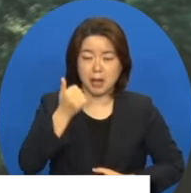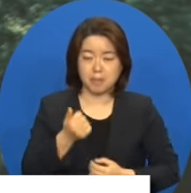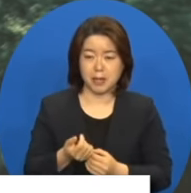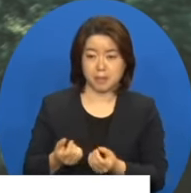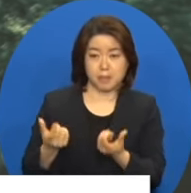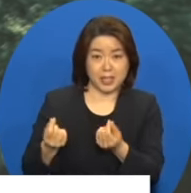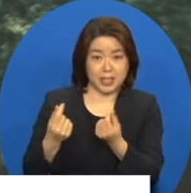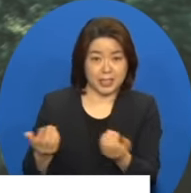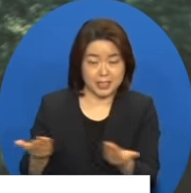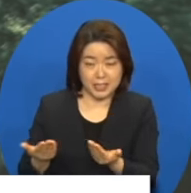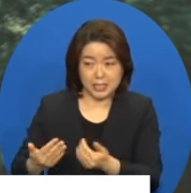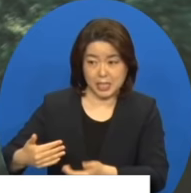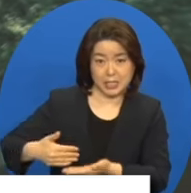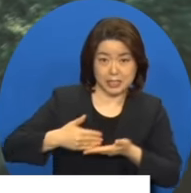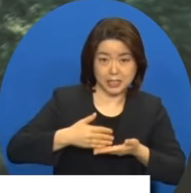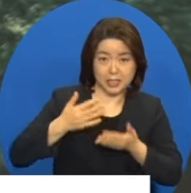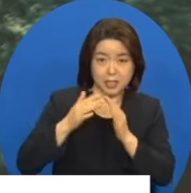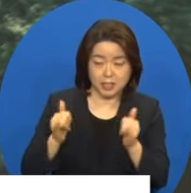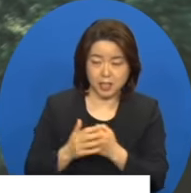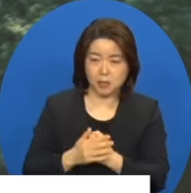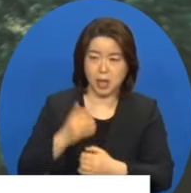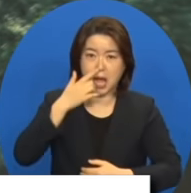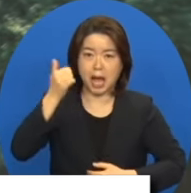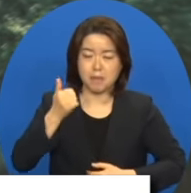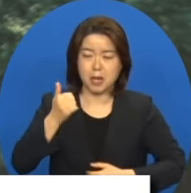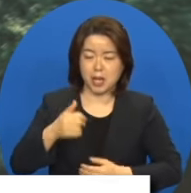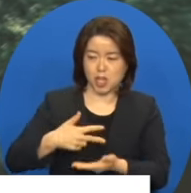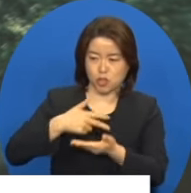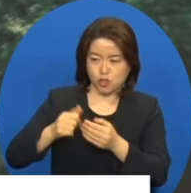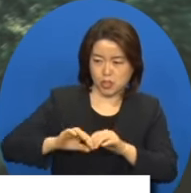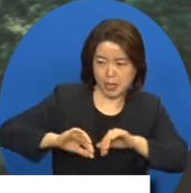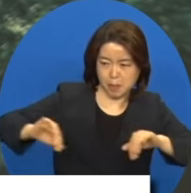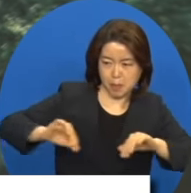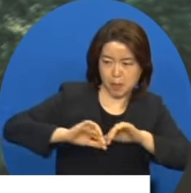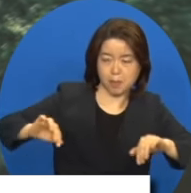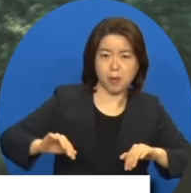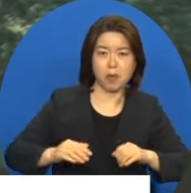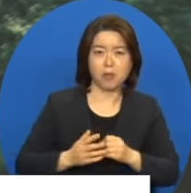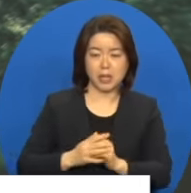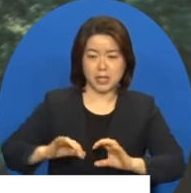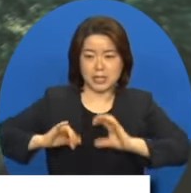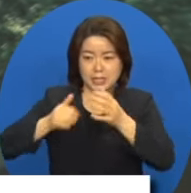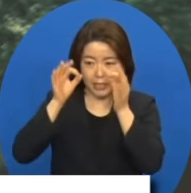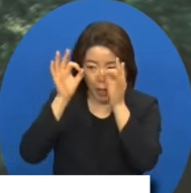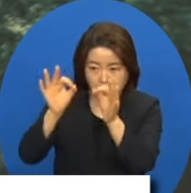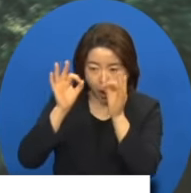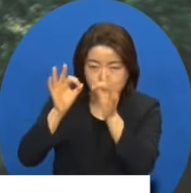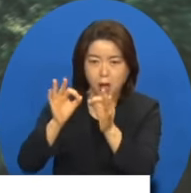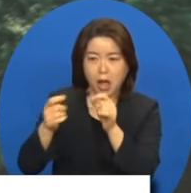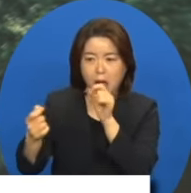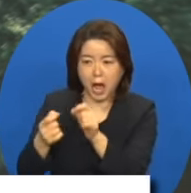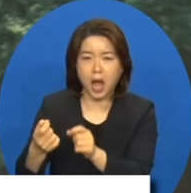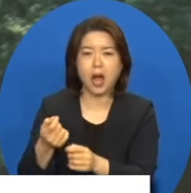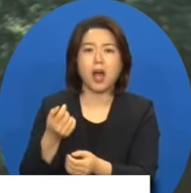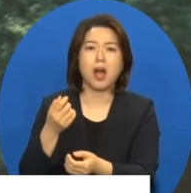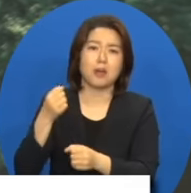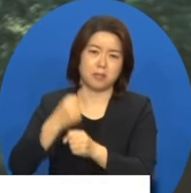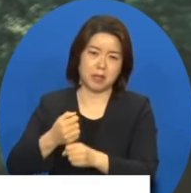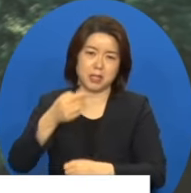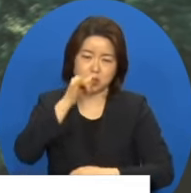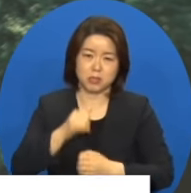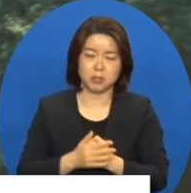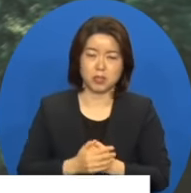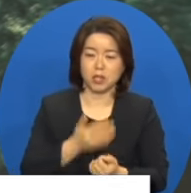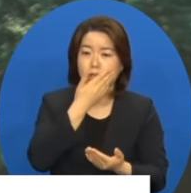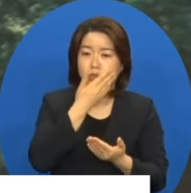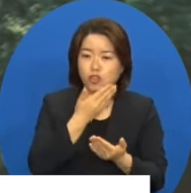동업을 제안했던 사람은 아빠를 자꾸 주님과 멀어지게 하고 세상을 보게 했습니다. 중요한 약속들을